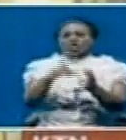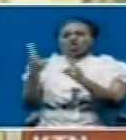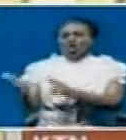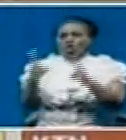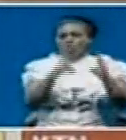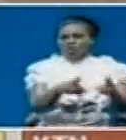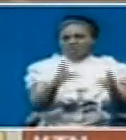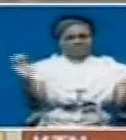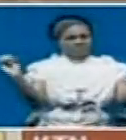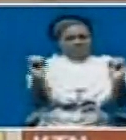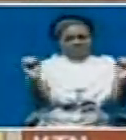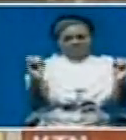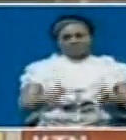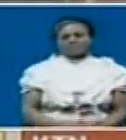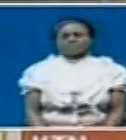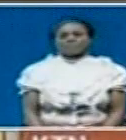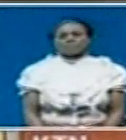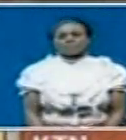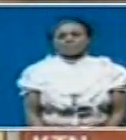kawaida.